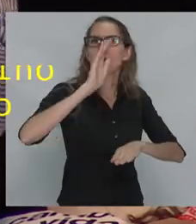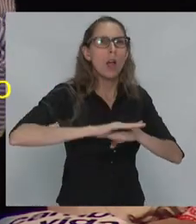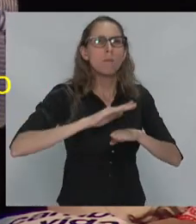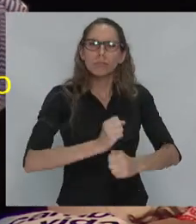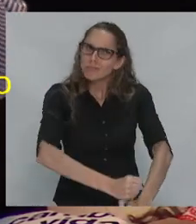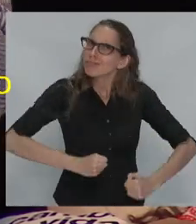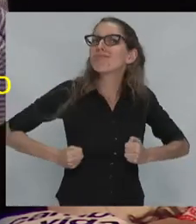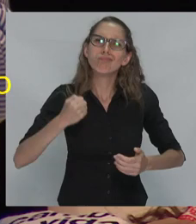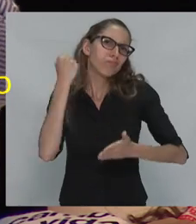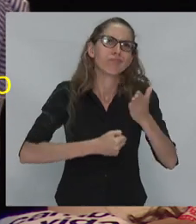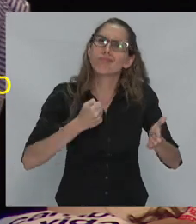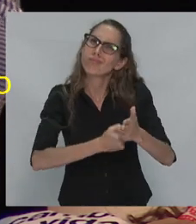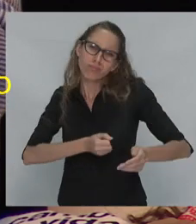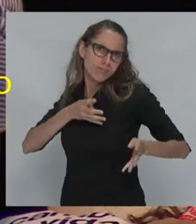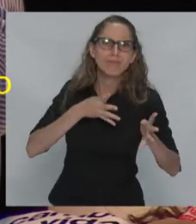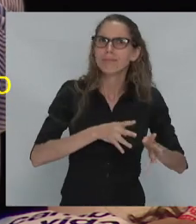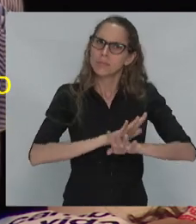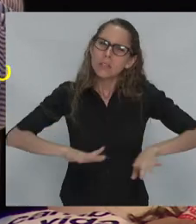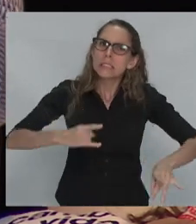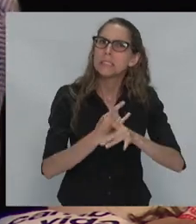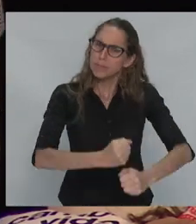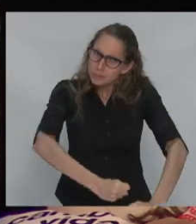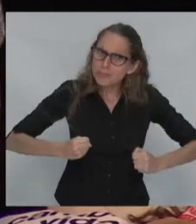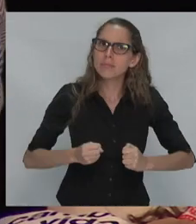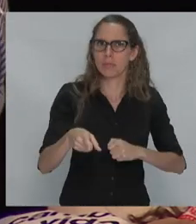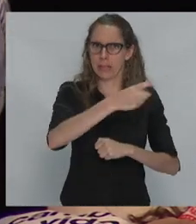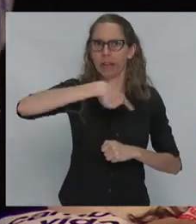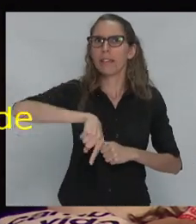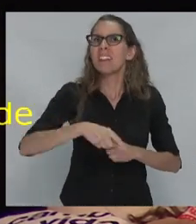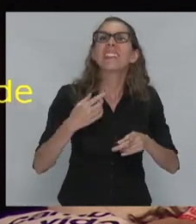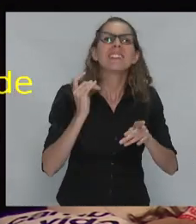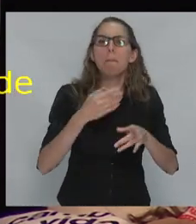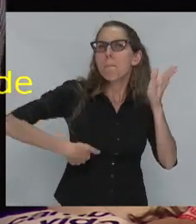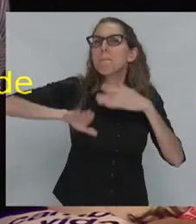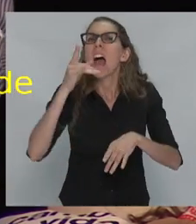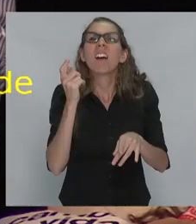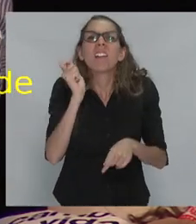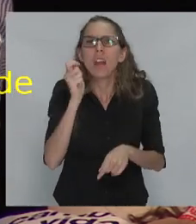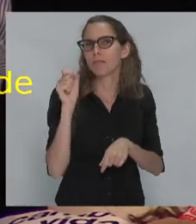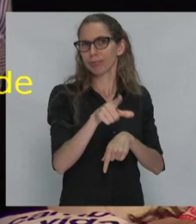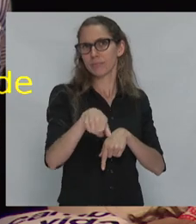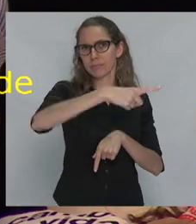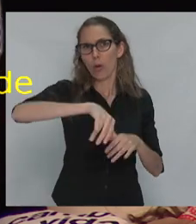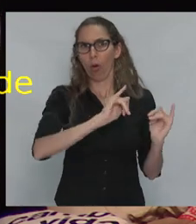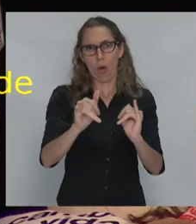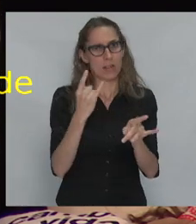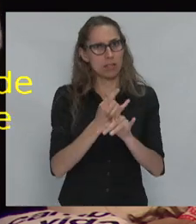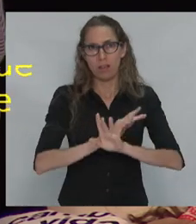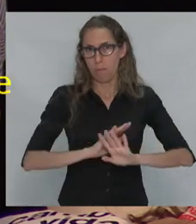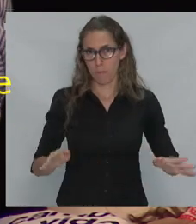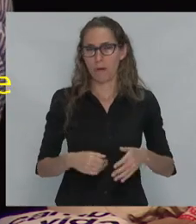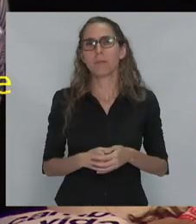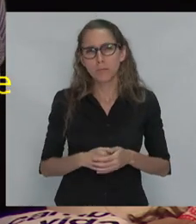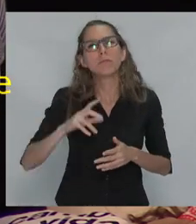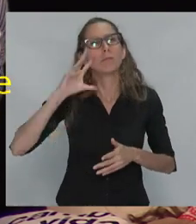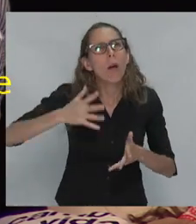toujours été une affaire de jeunes gens. Je me souviens, bien avant qu'il y ait le soulèvement en Cisjordanie, à